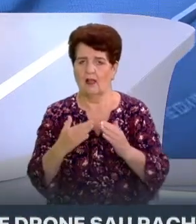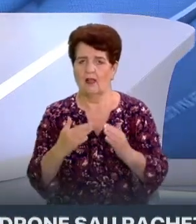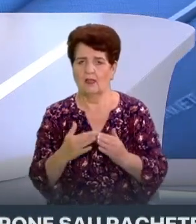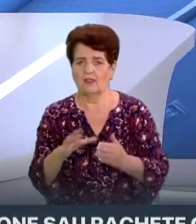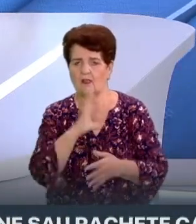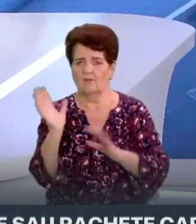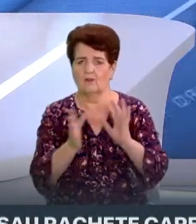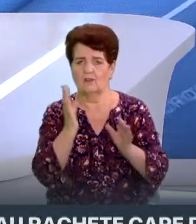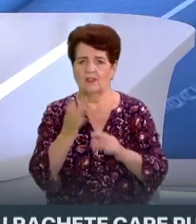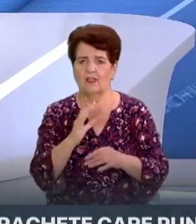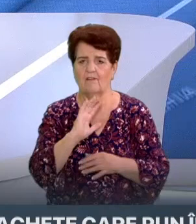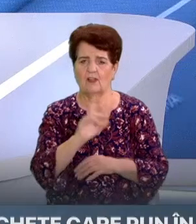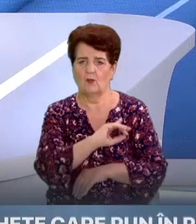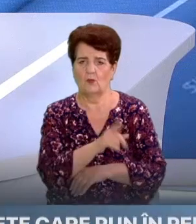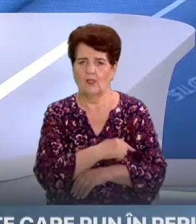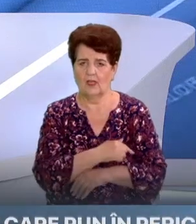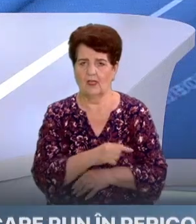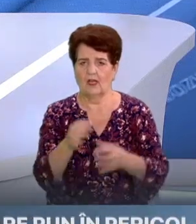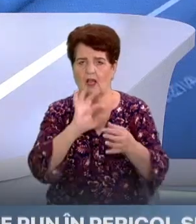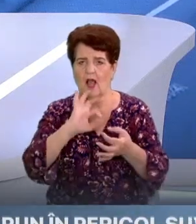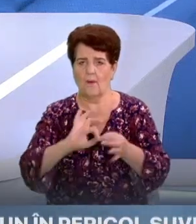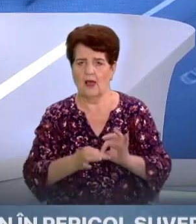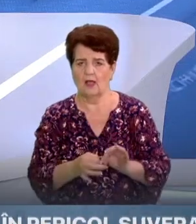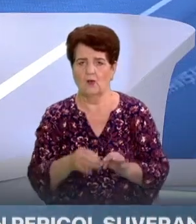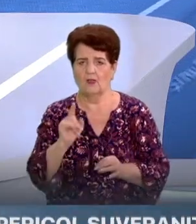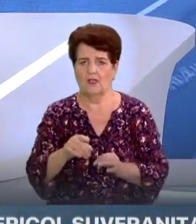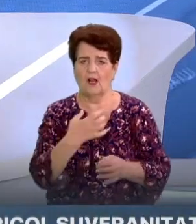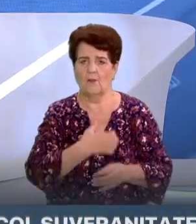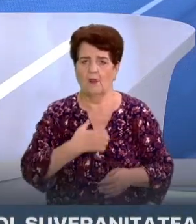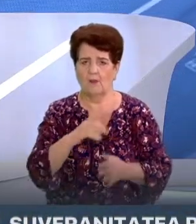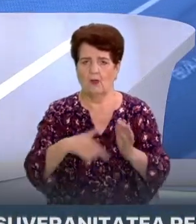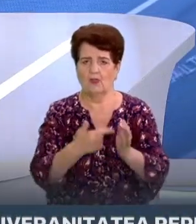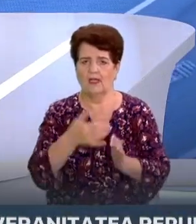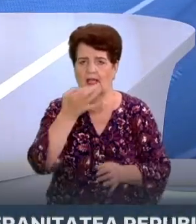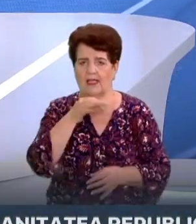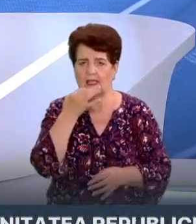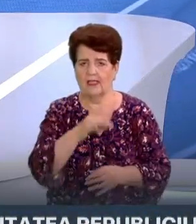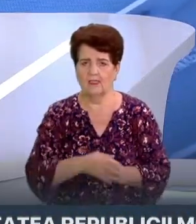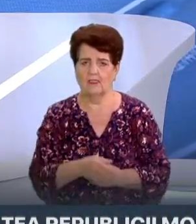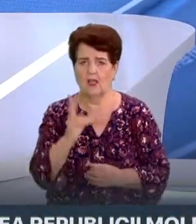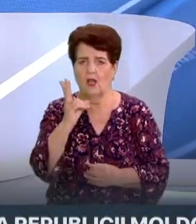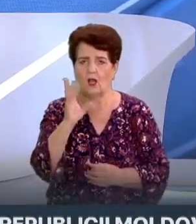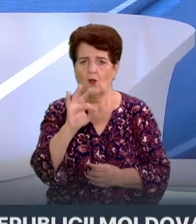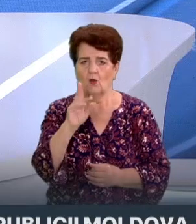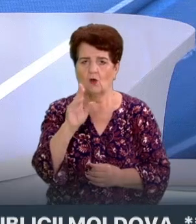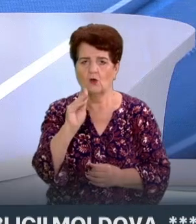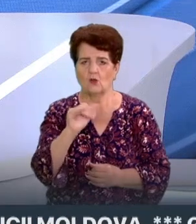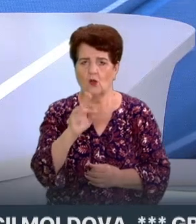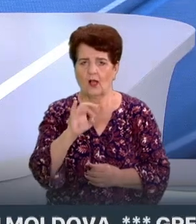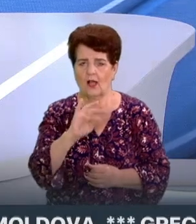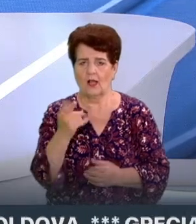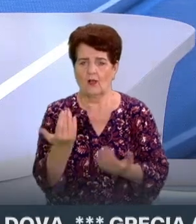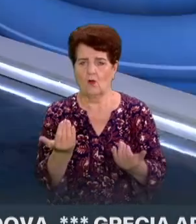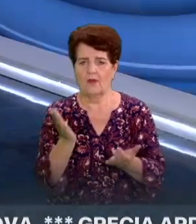de vântul puternic. Amănunte aflăm în continuare de la primarul orașului Edineț, Constantin Cojocaru, care este în legătură directă cu